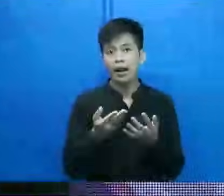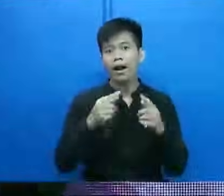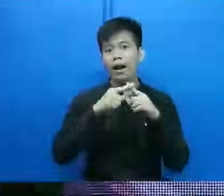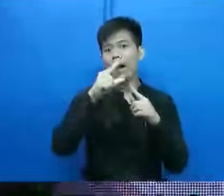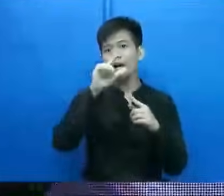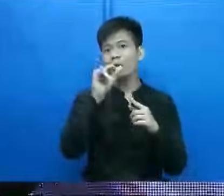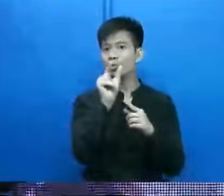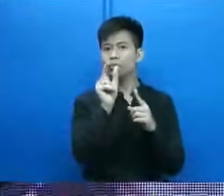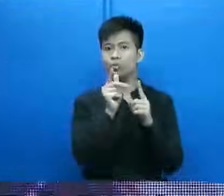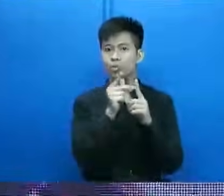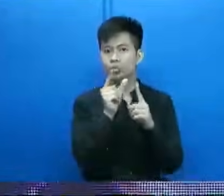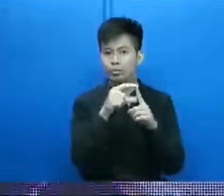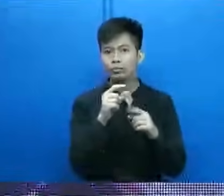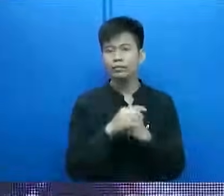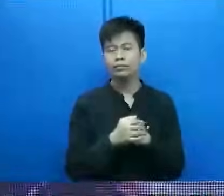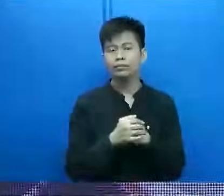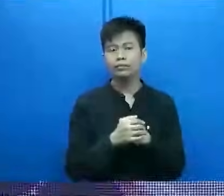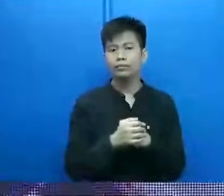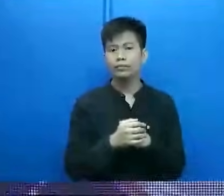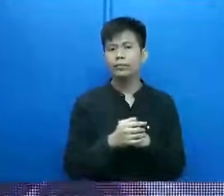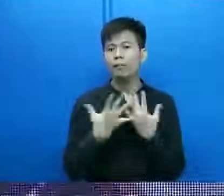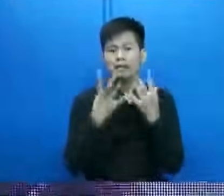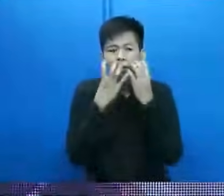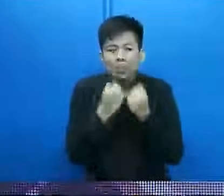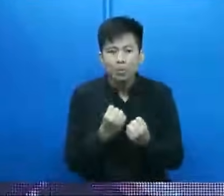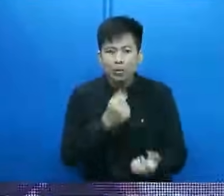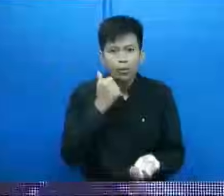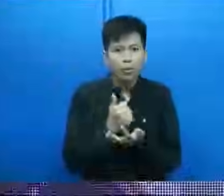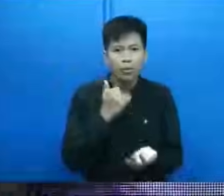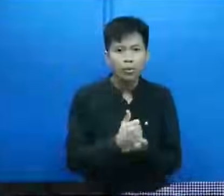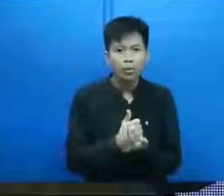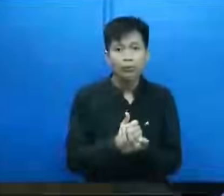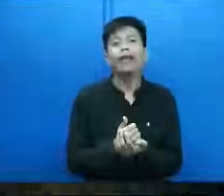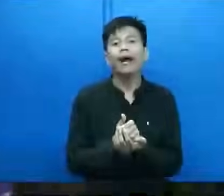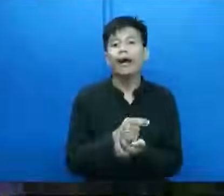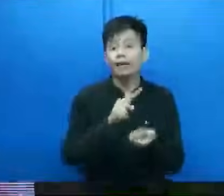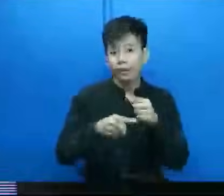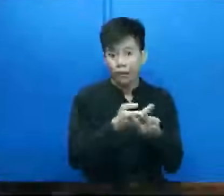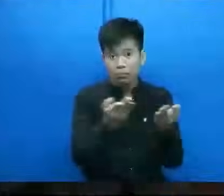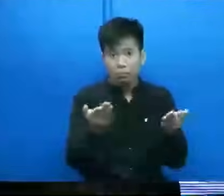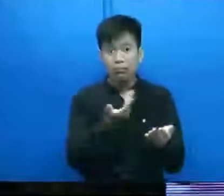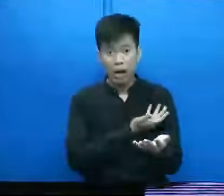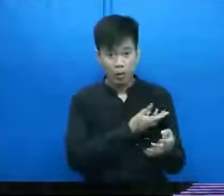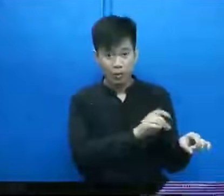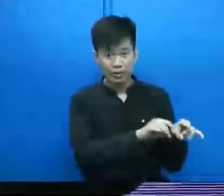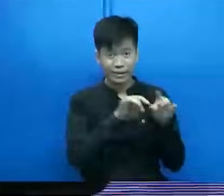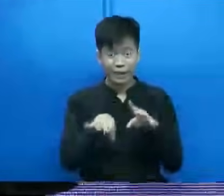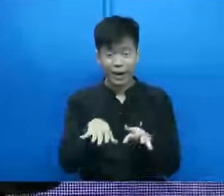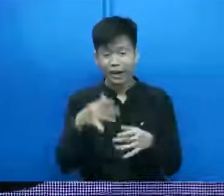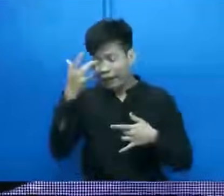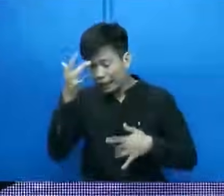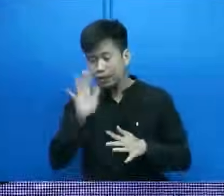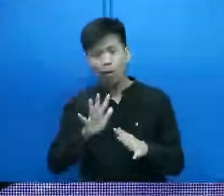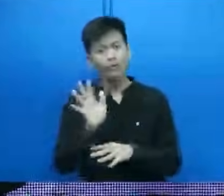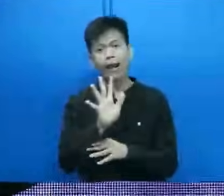asalnya. Sesuatu yang serius dan sungguh-sungguh. Jadi kalau teman-teman mau hijrah, jangan cuma yakin, tapi